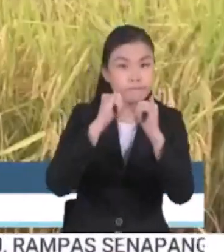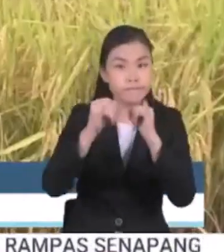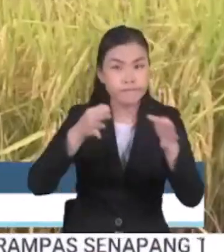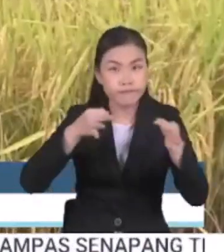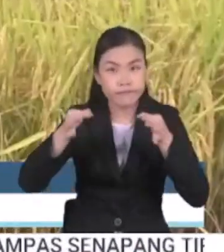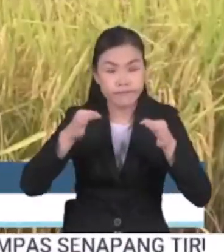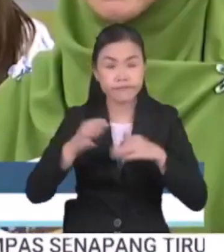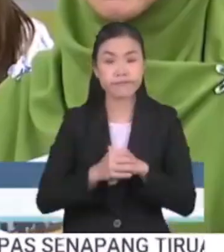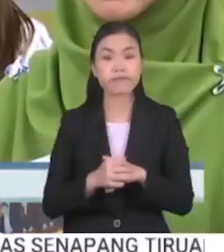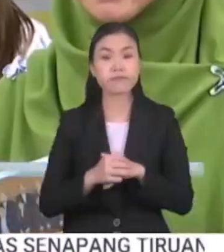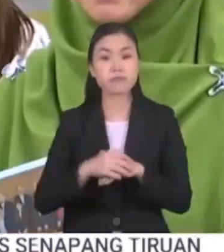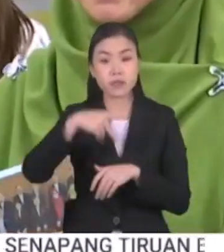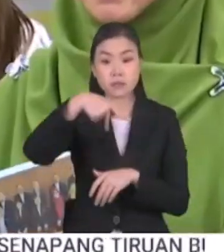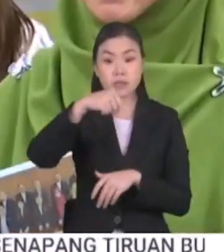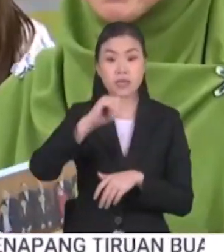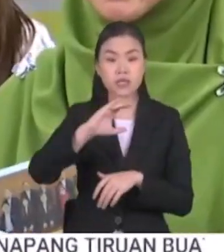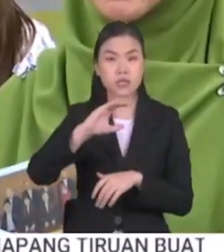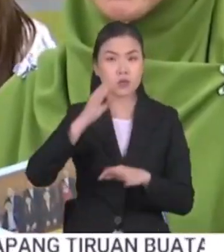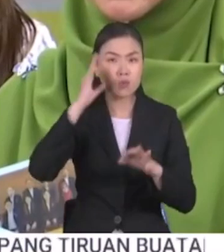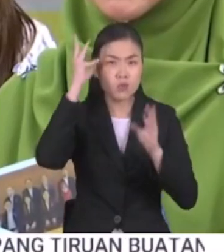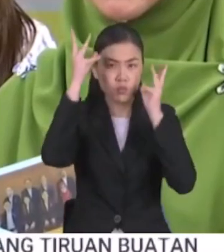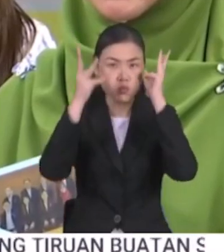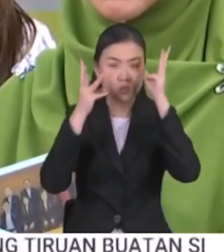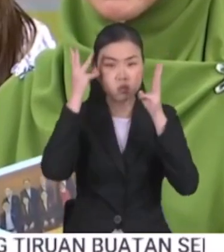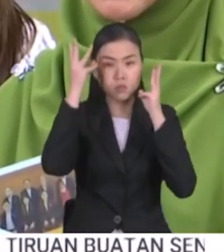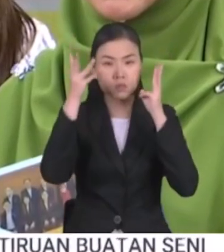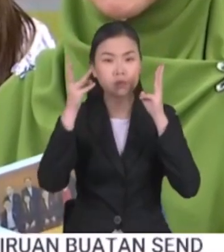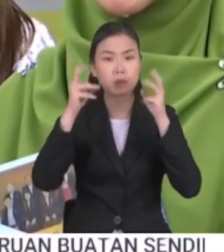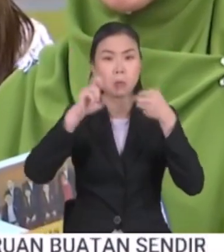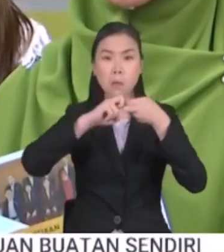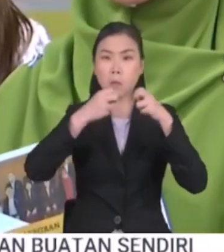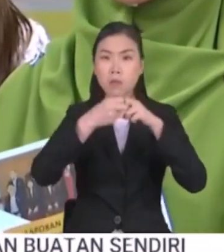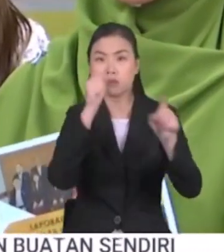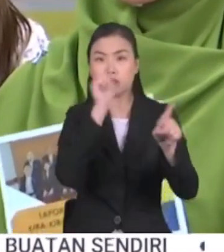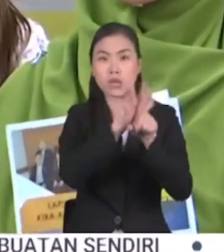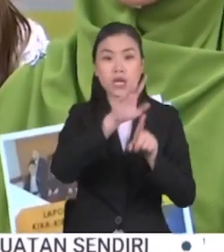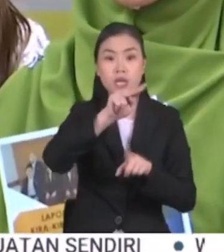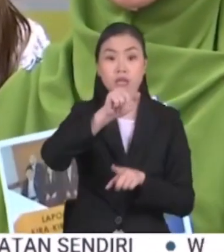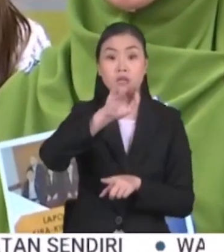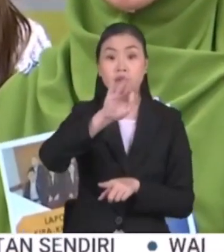penjelasan. PAC bimbang isu dan kemelut yang melanda NAFAS